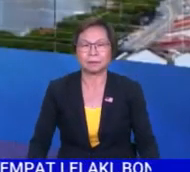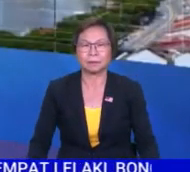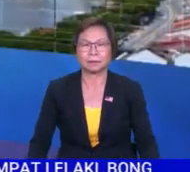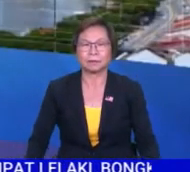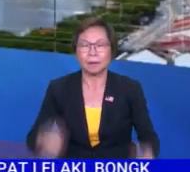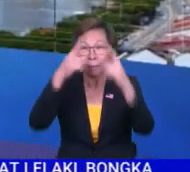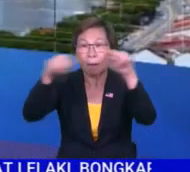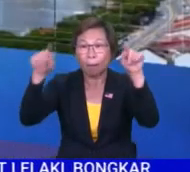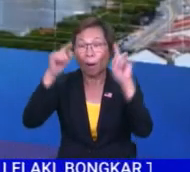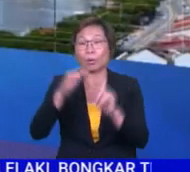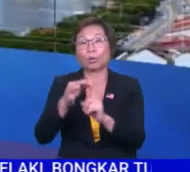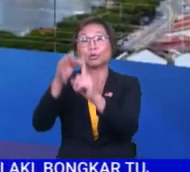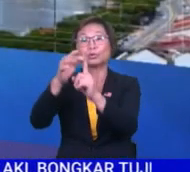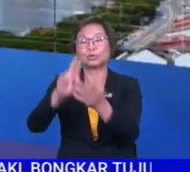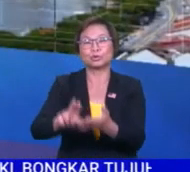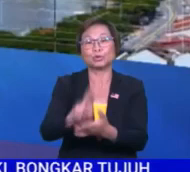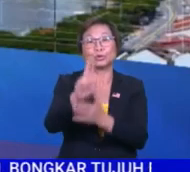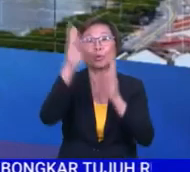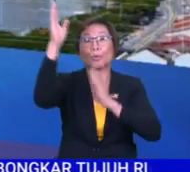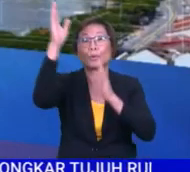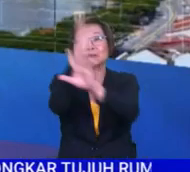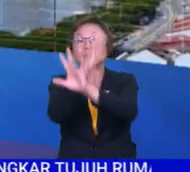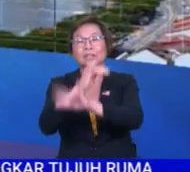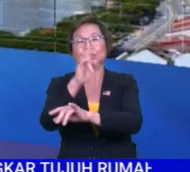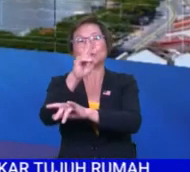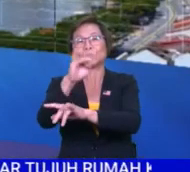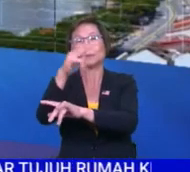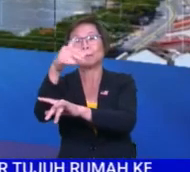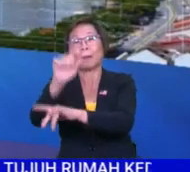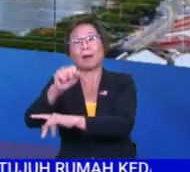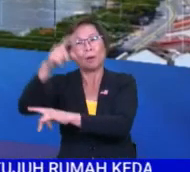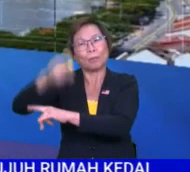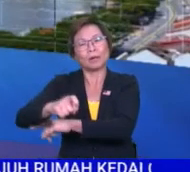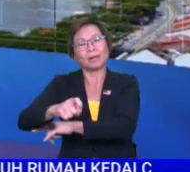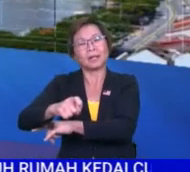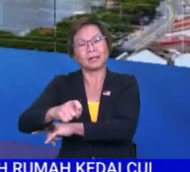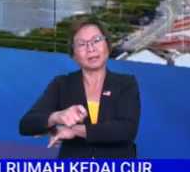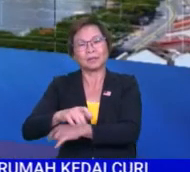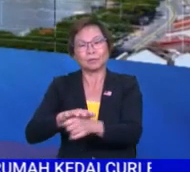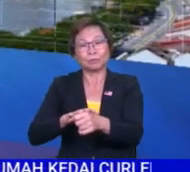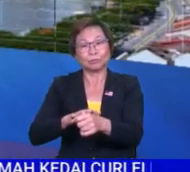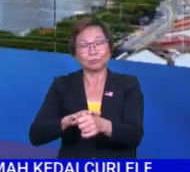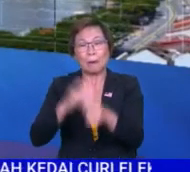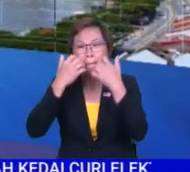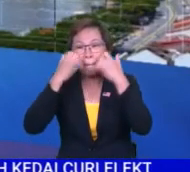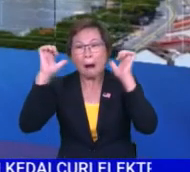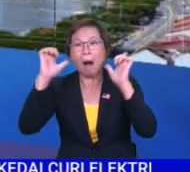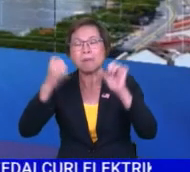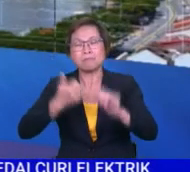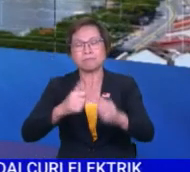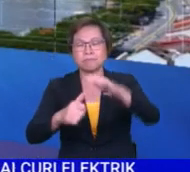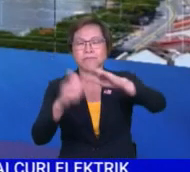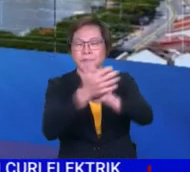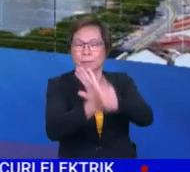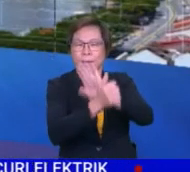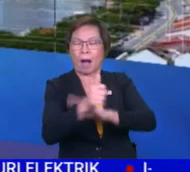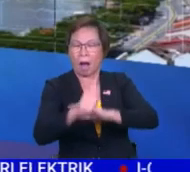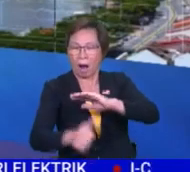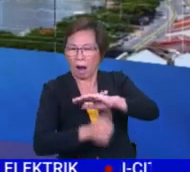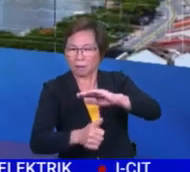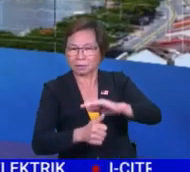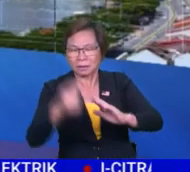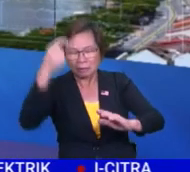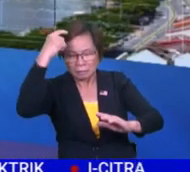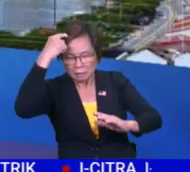mahasiswa khususnya di University blestro Wahyuni Mas wajar melengkapkan diri dengan kemahiran asas seperti kemahiran berfikir